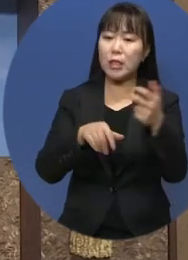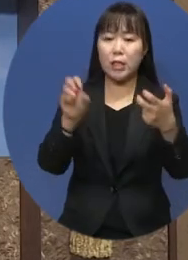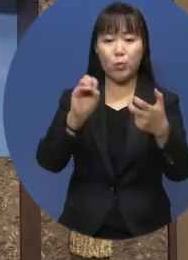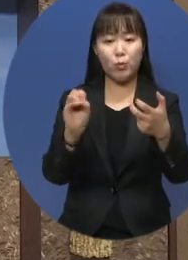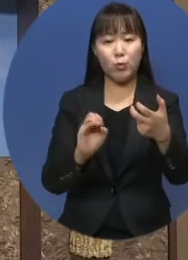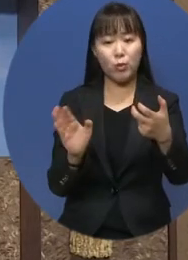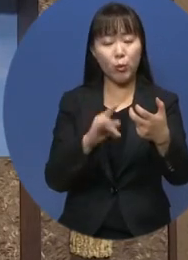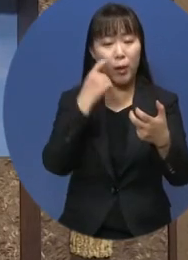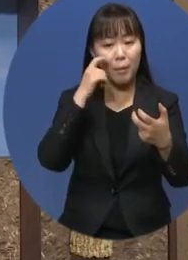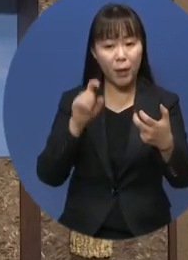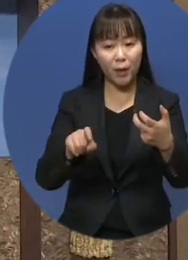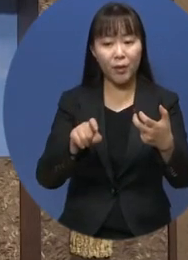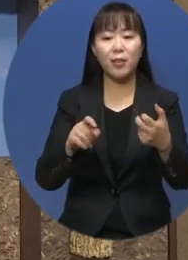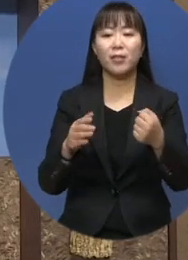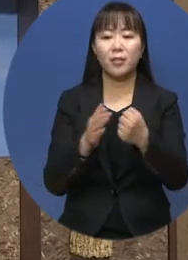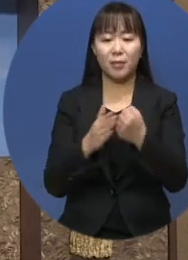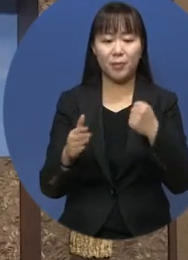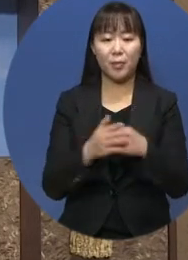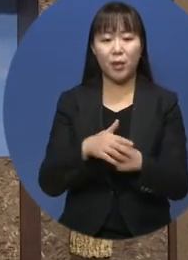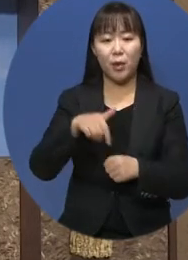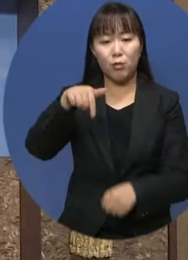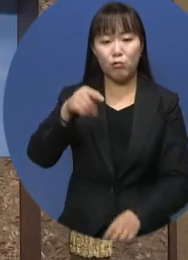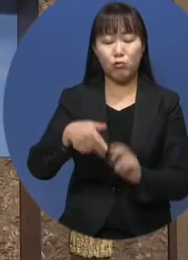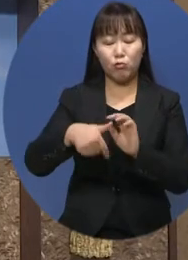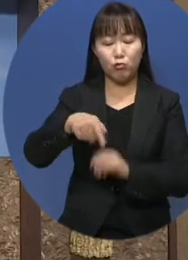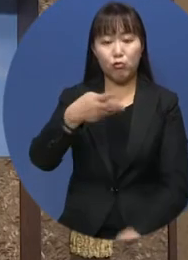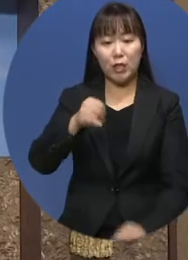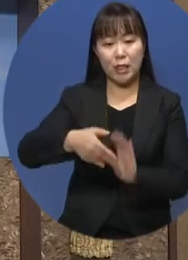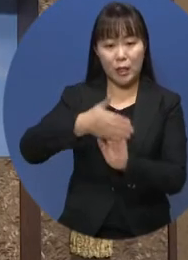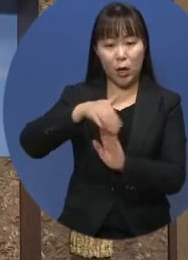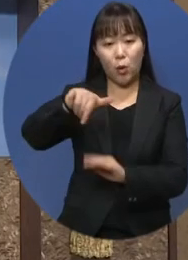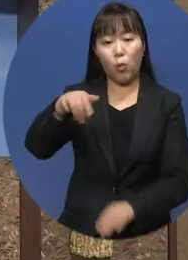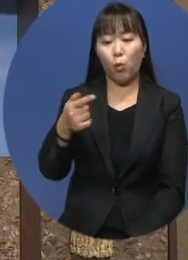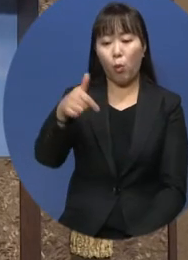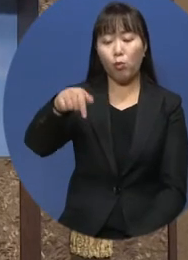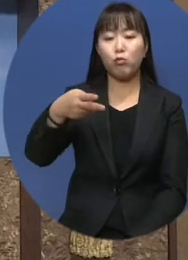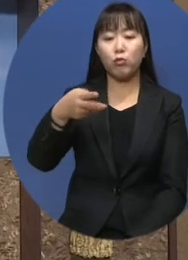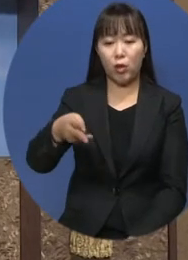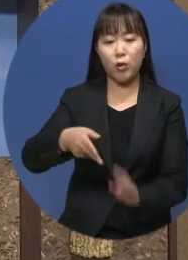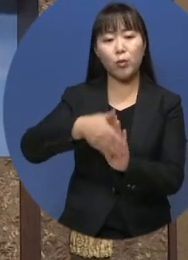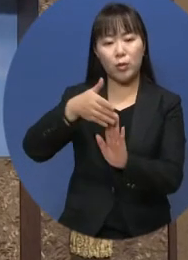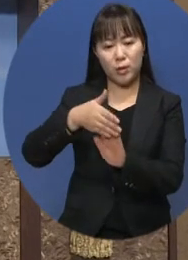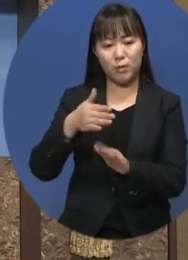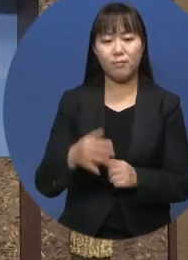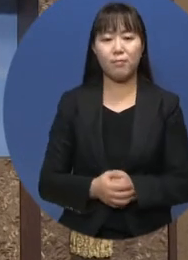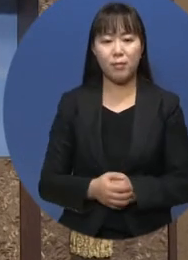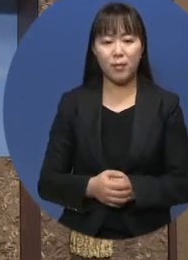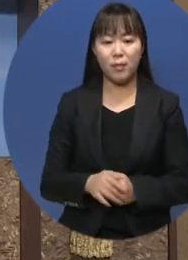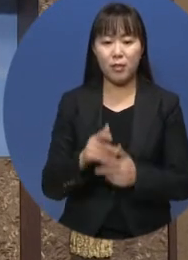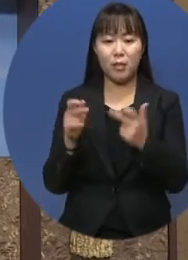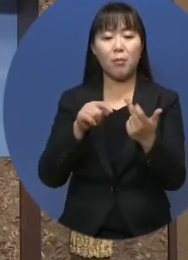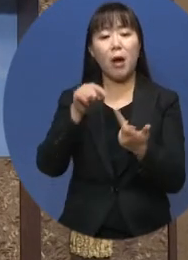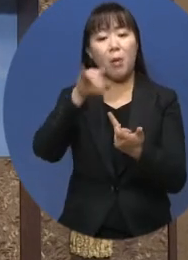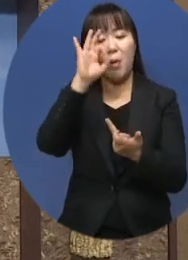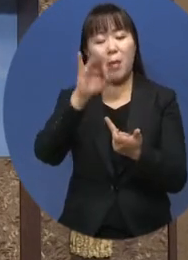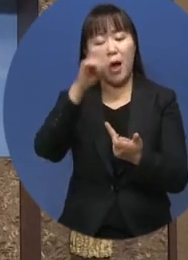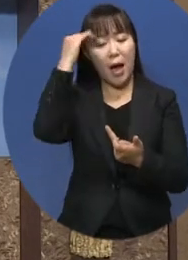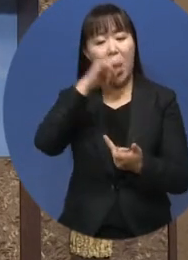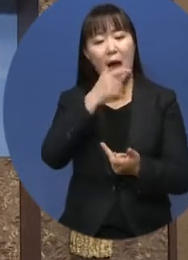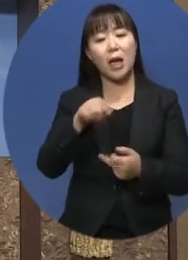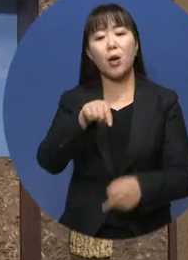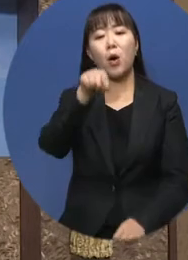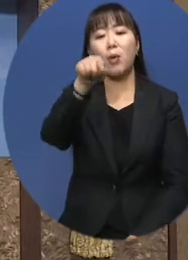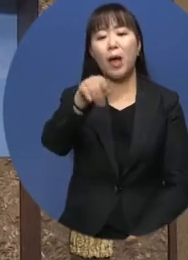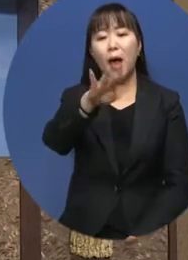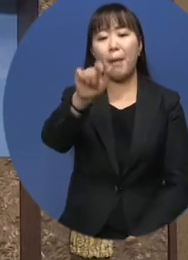나왔습니다 그래서 구리 씨가 고구려 의 도시에요 아 그러나 차남 올라가면 한강 건너편의